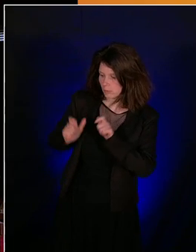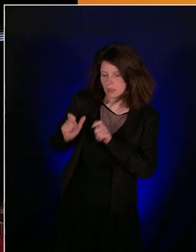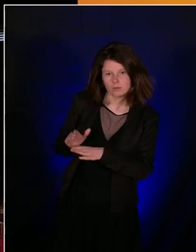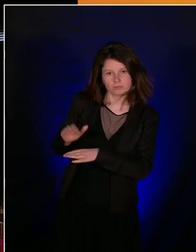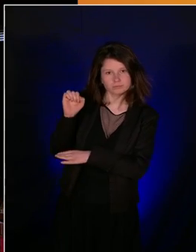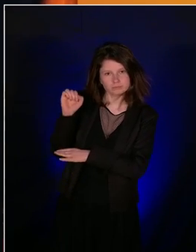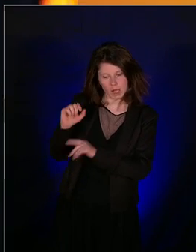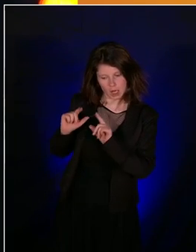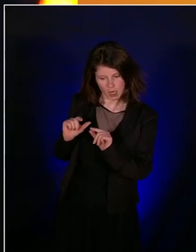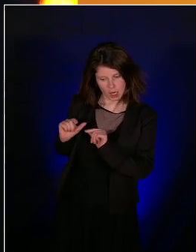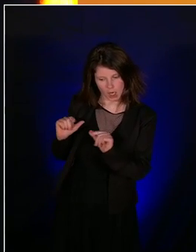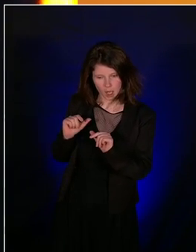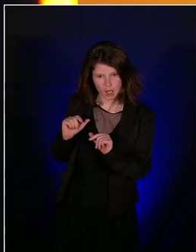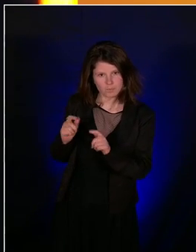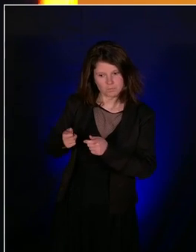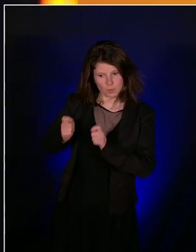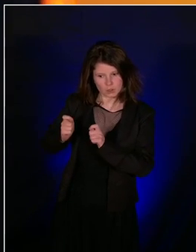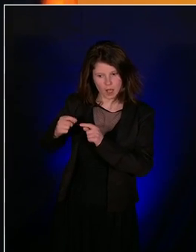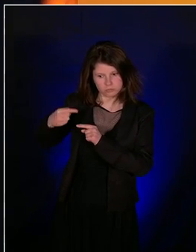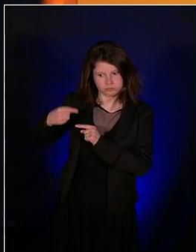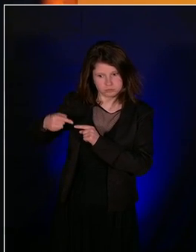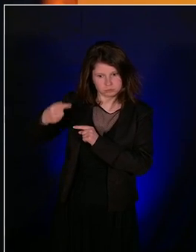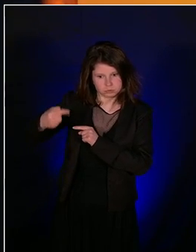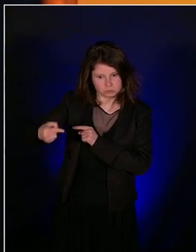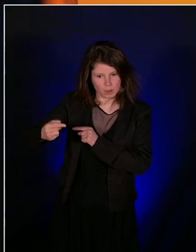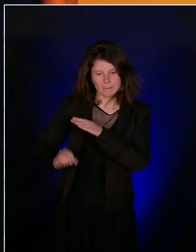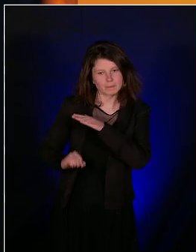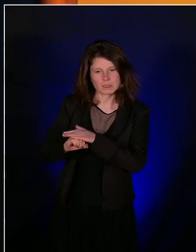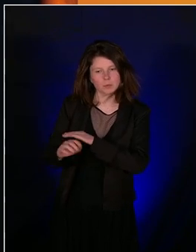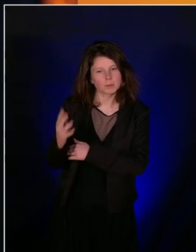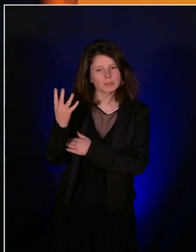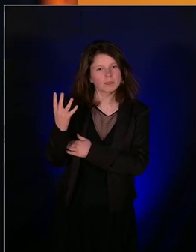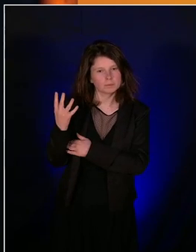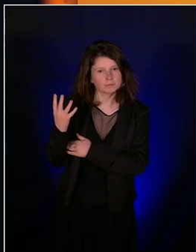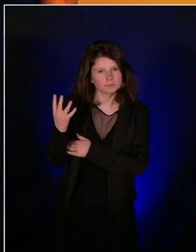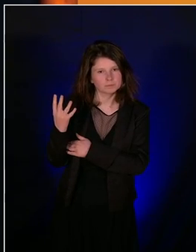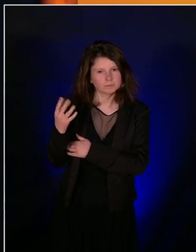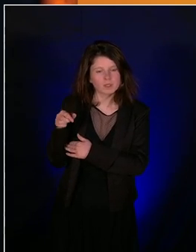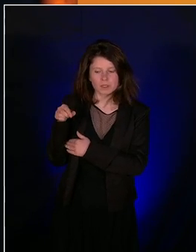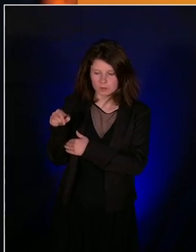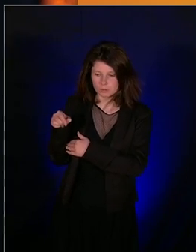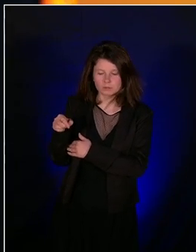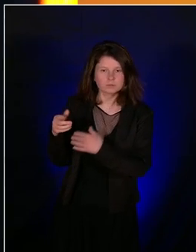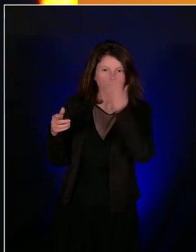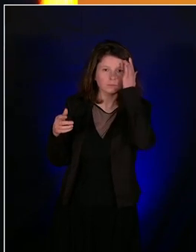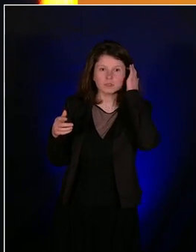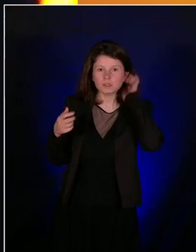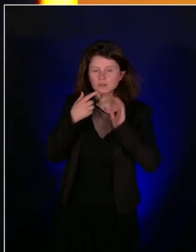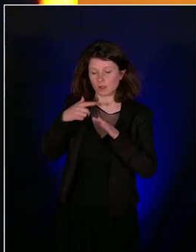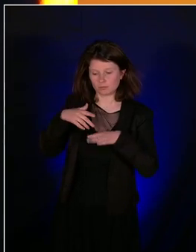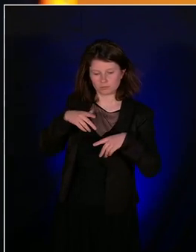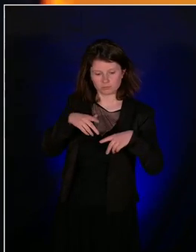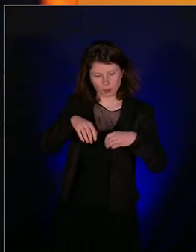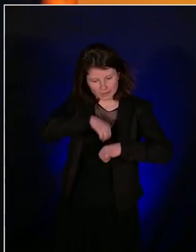4e ce qui semble être cohérent avec le besoin de renouveler tout en veillant à un équilibre de fragil ne fragilisant pas le fonctionnement de